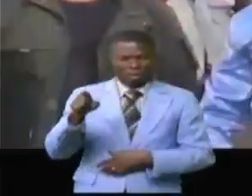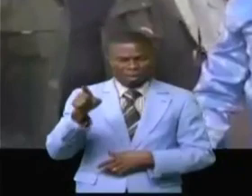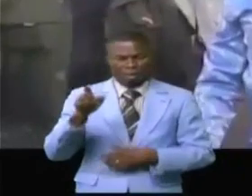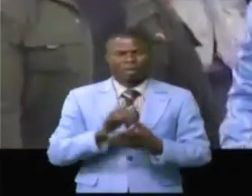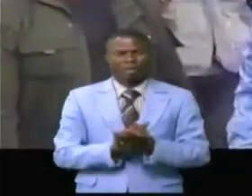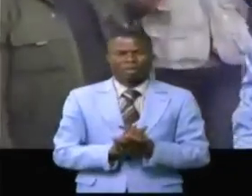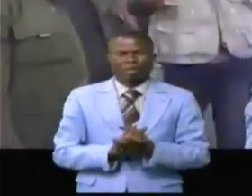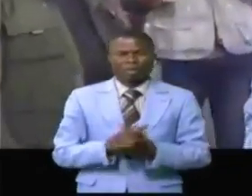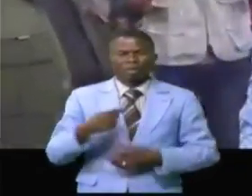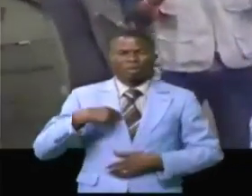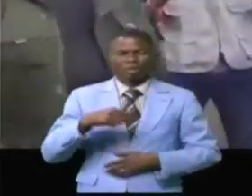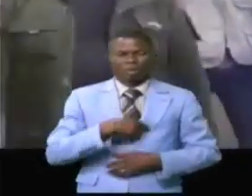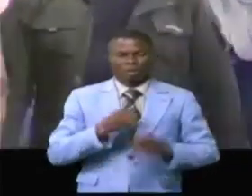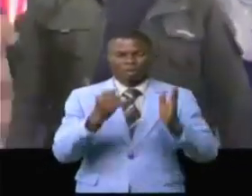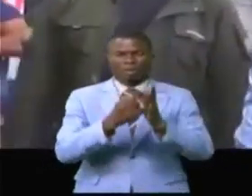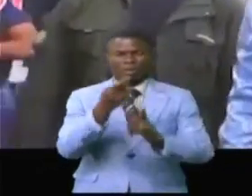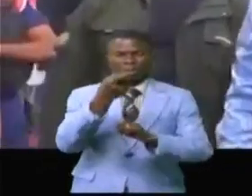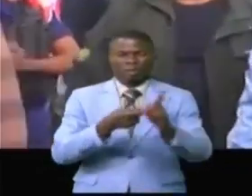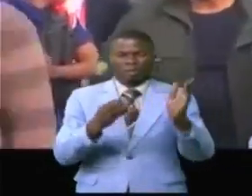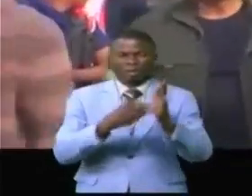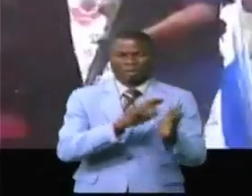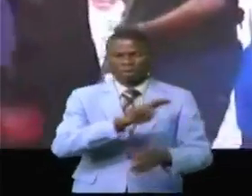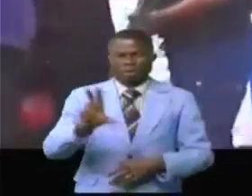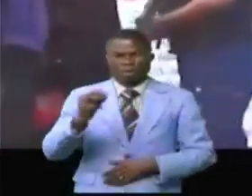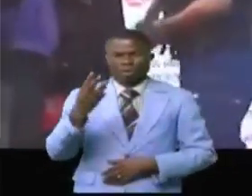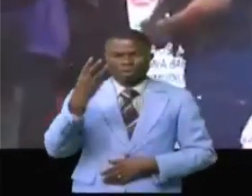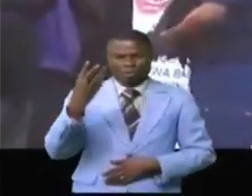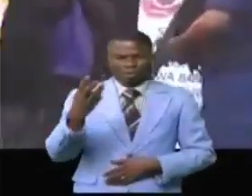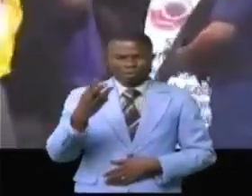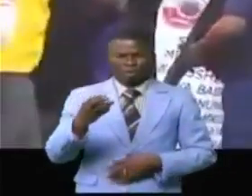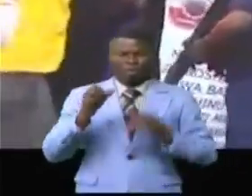République. Nous sommes le 6